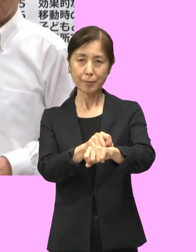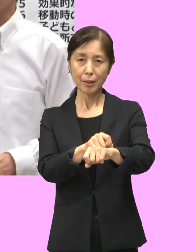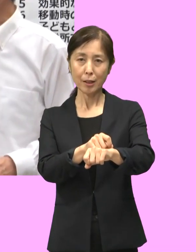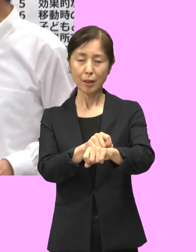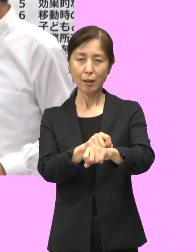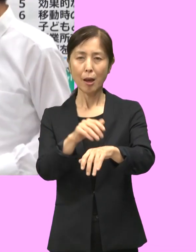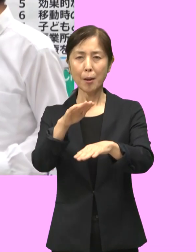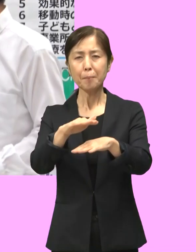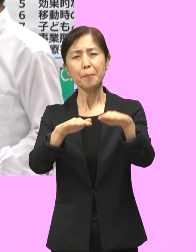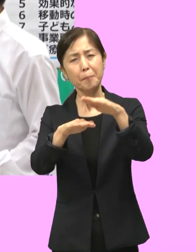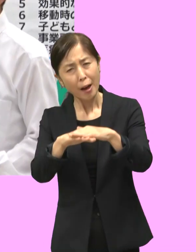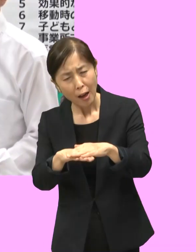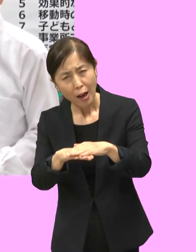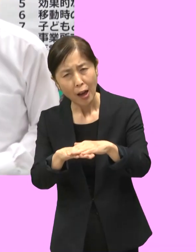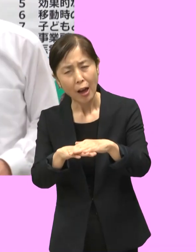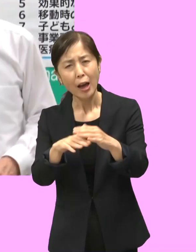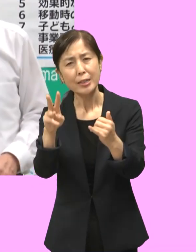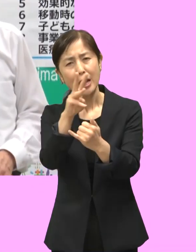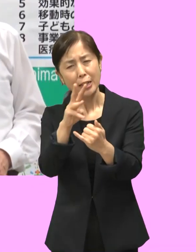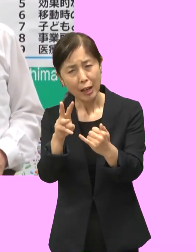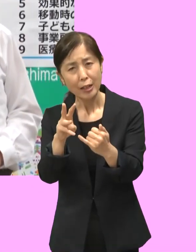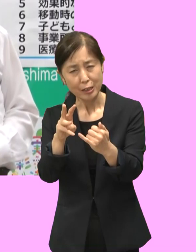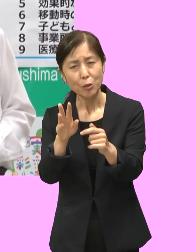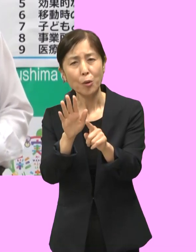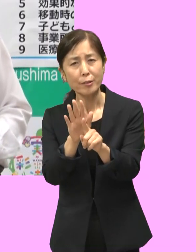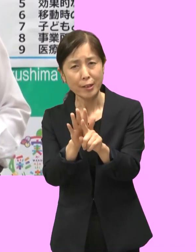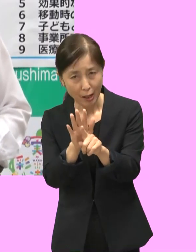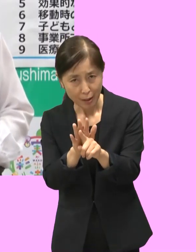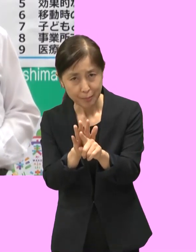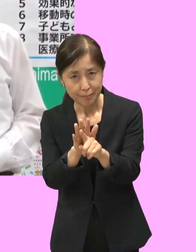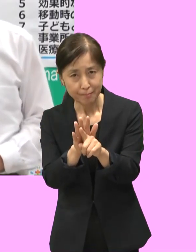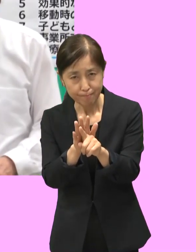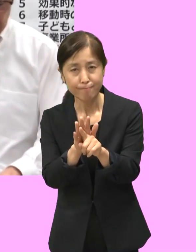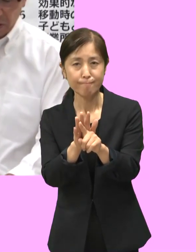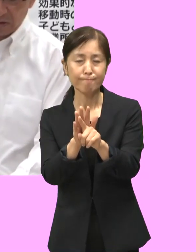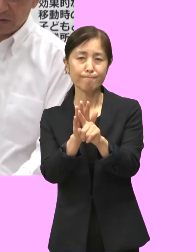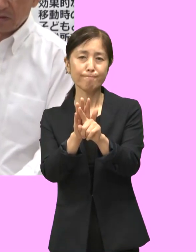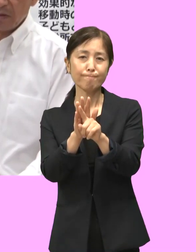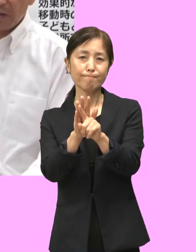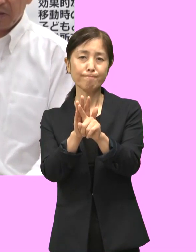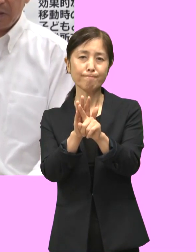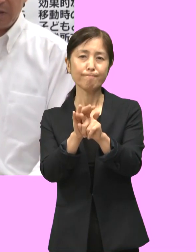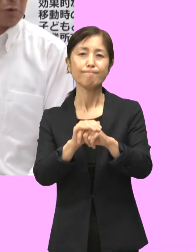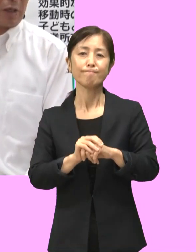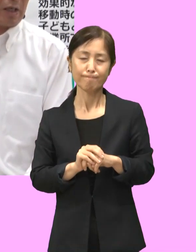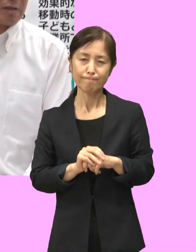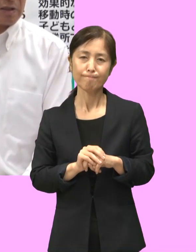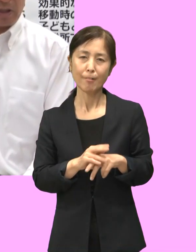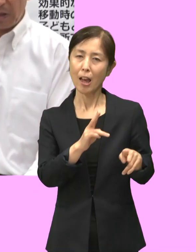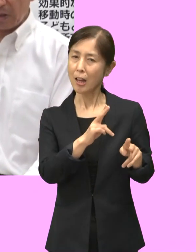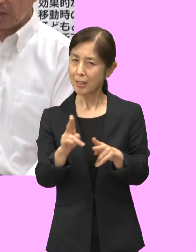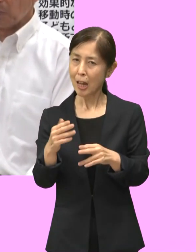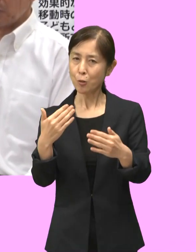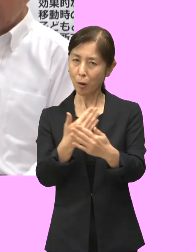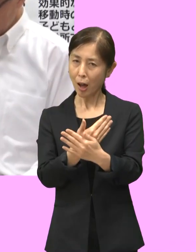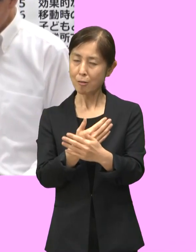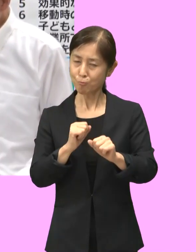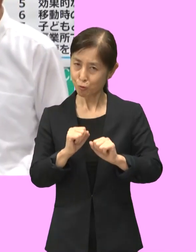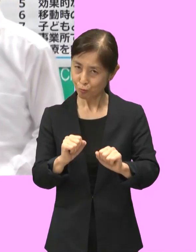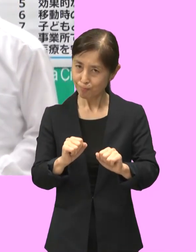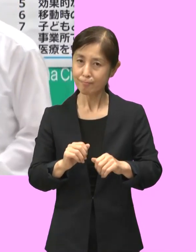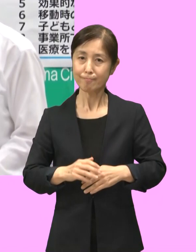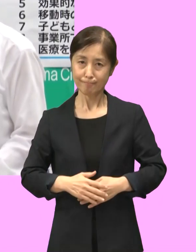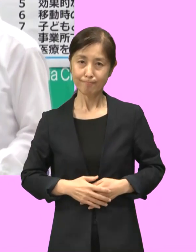災害へのかさ上げ措置というものを今回、まあ、制度化させていただいたものであります